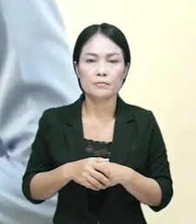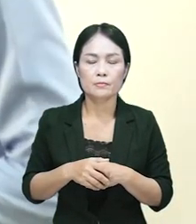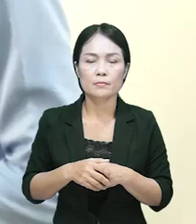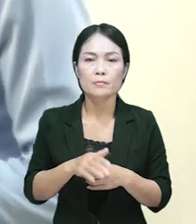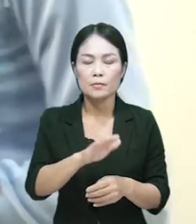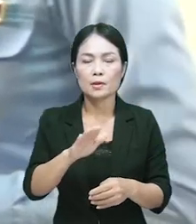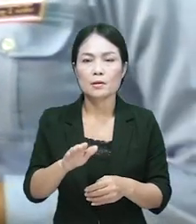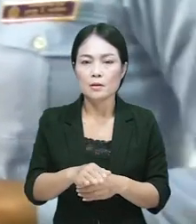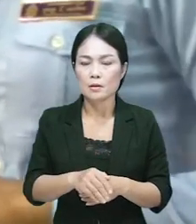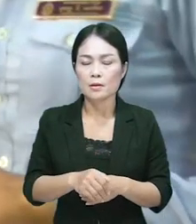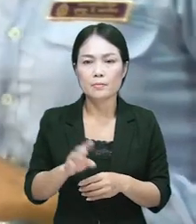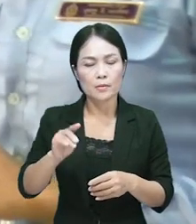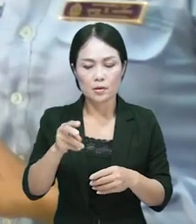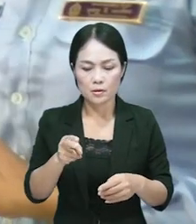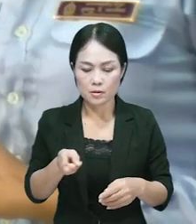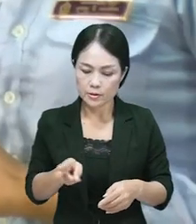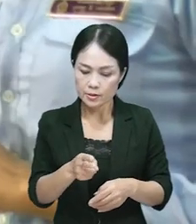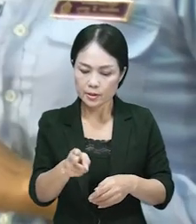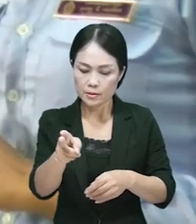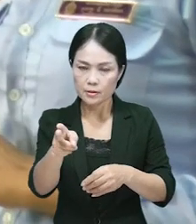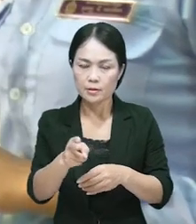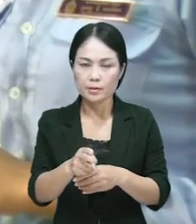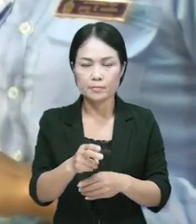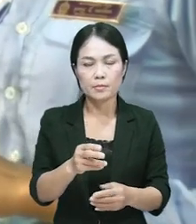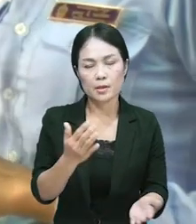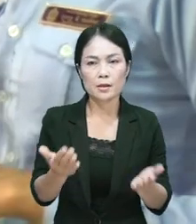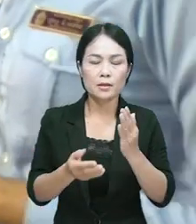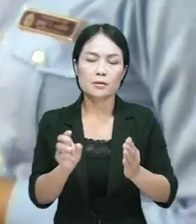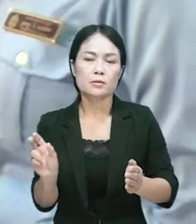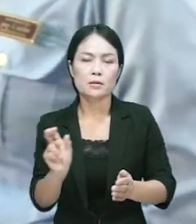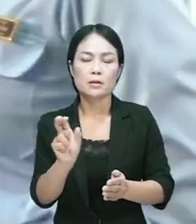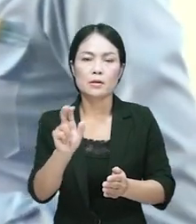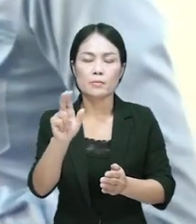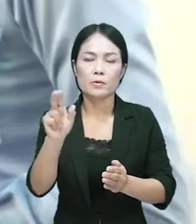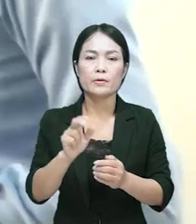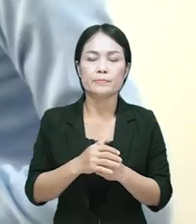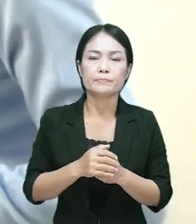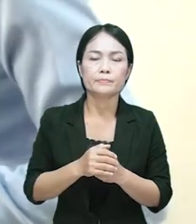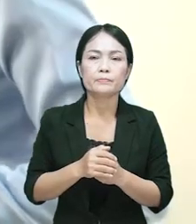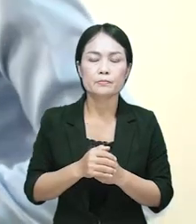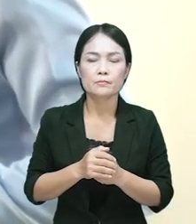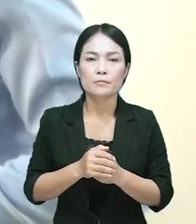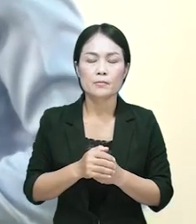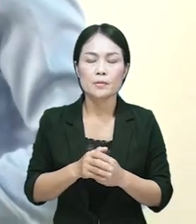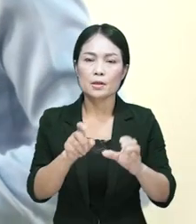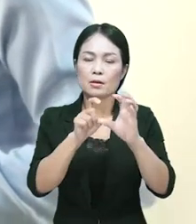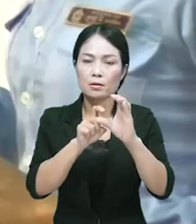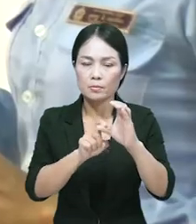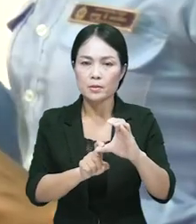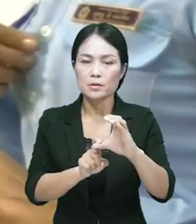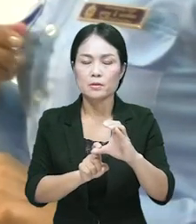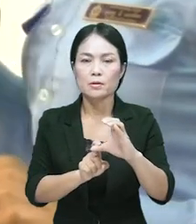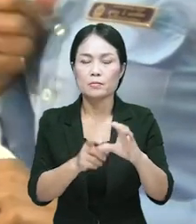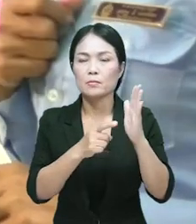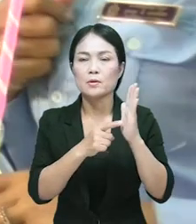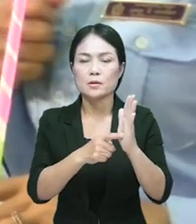កូនស្គាល់សត្វអន្ទង់ឯងទាំងអស់គ្នាស្តៀងពោះដែរណាកូនណាសត្វអន្ទង់ចាកូនស្គាល់ពាក្យភួរនេះទេកូនឧ